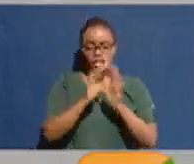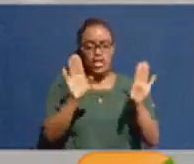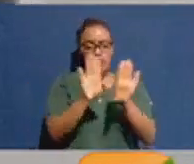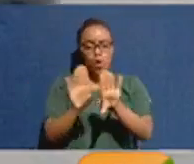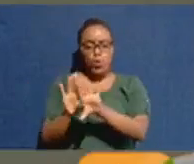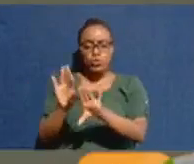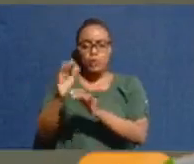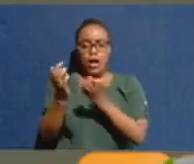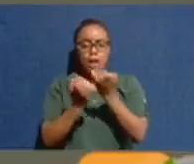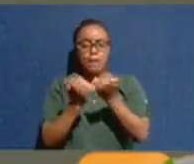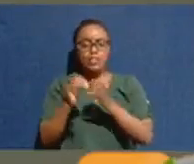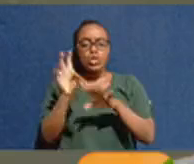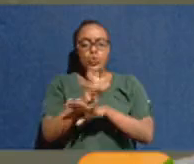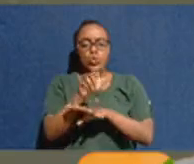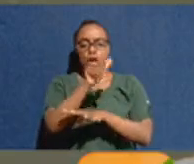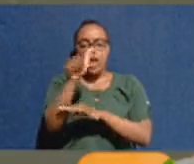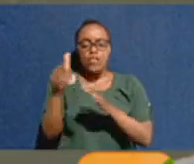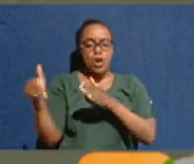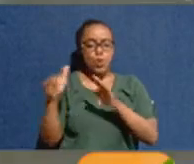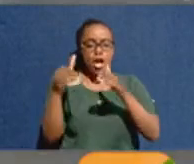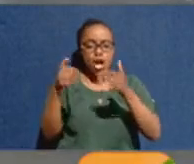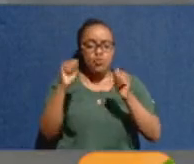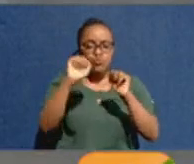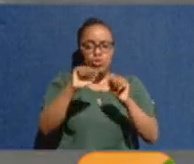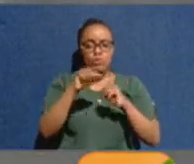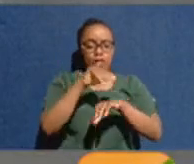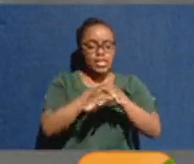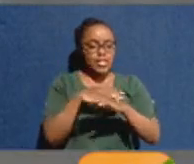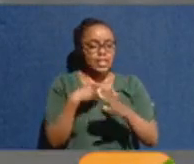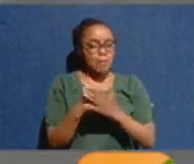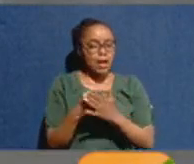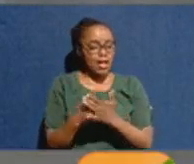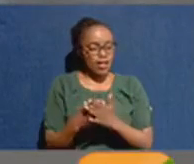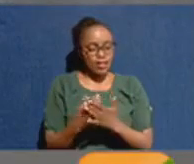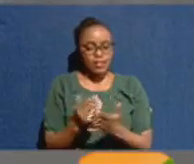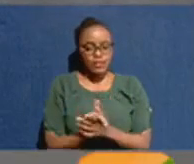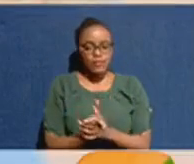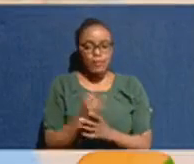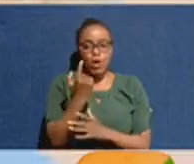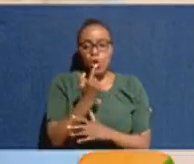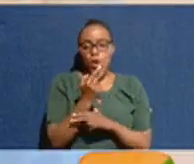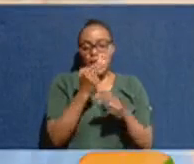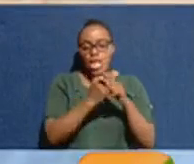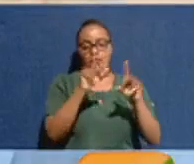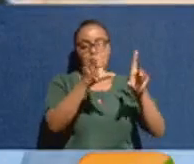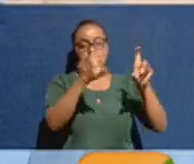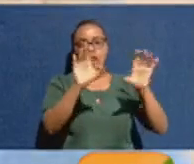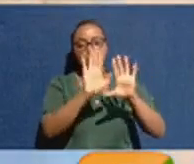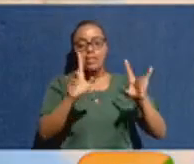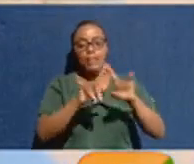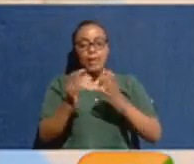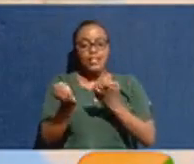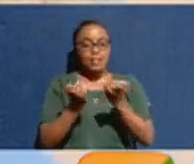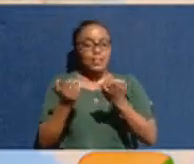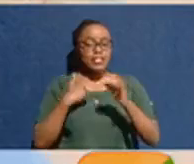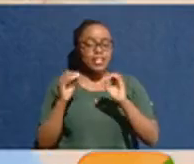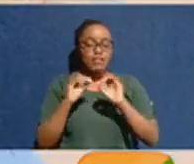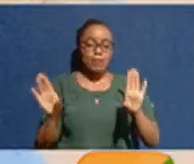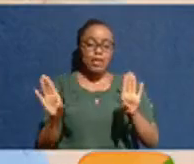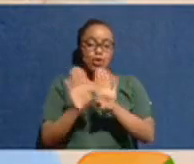zao, wakitafuta njia mbadala za kujipatia tonge mdomoni. Nimebaki na jina lakini sina biashara, imebidi